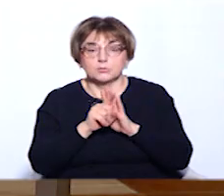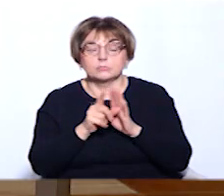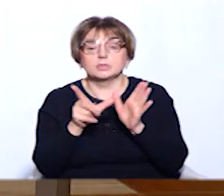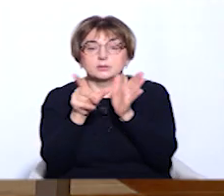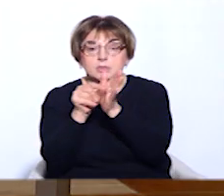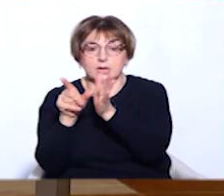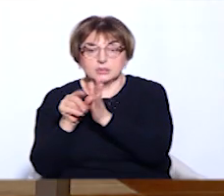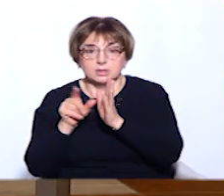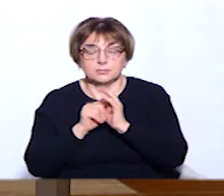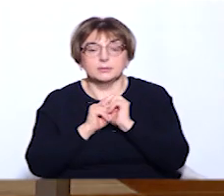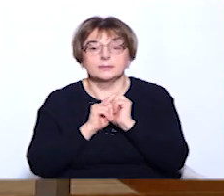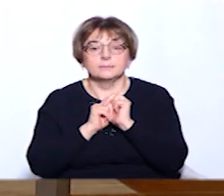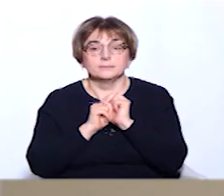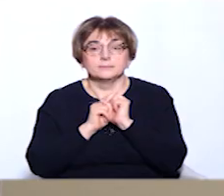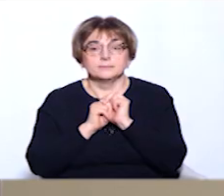ნაერთები,